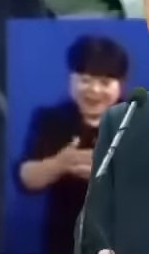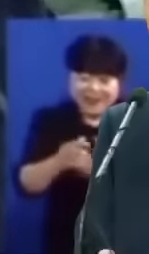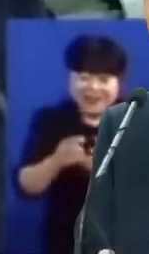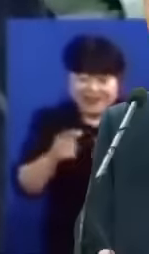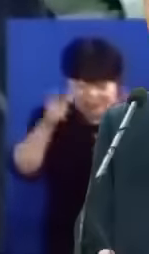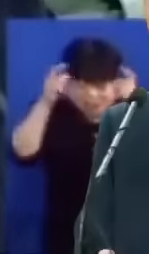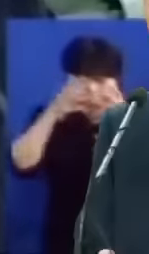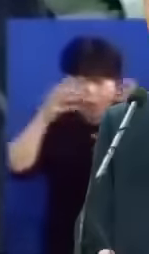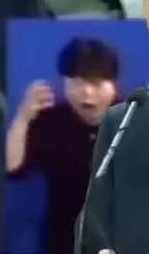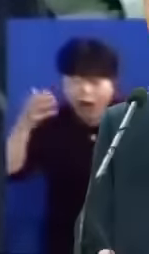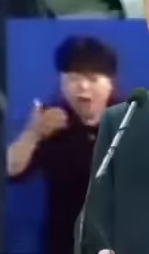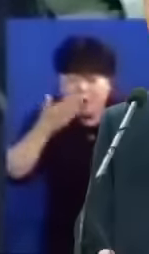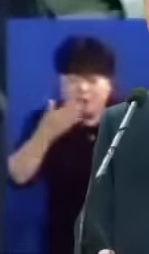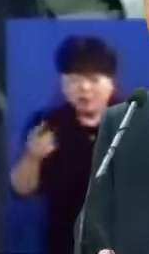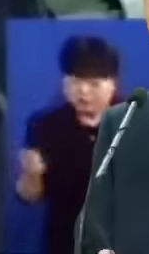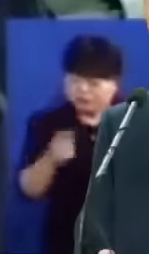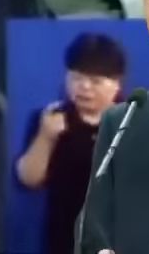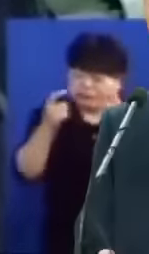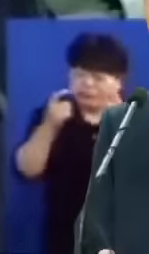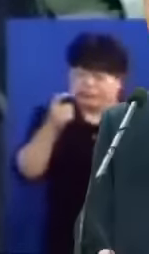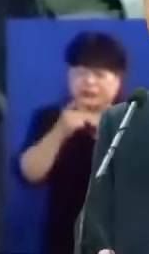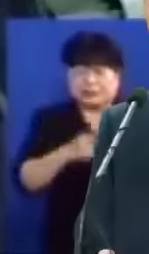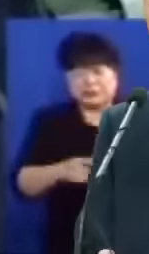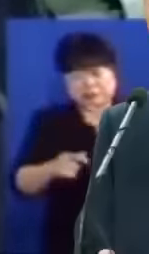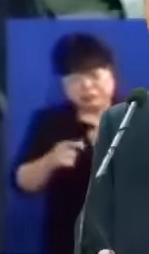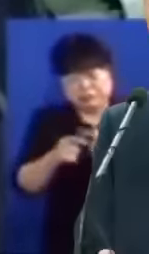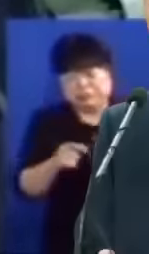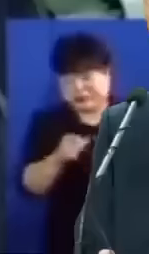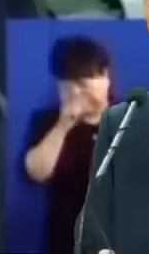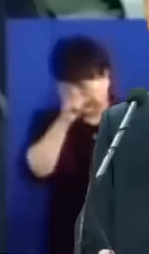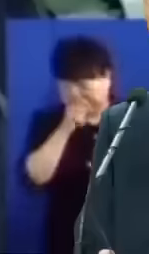살찐 황소를 황소보다 암소가 낫죠.